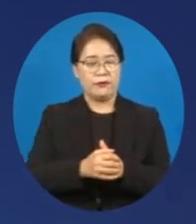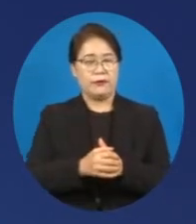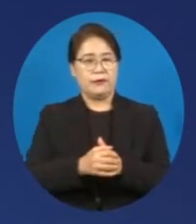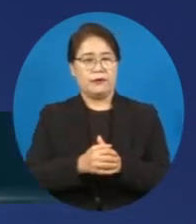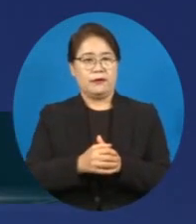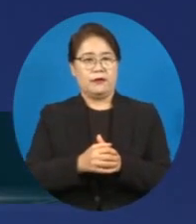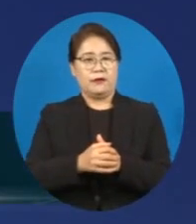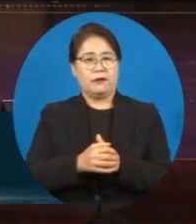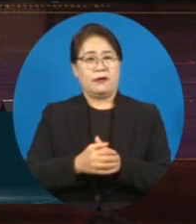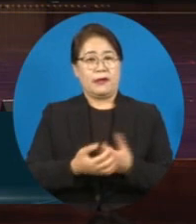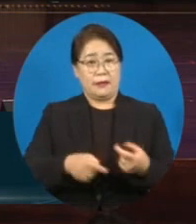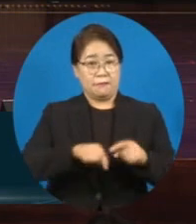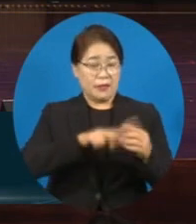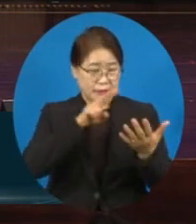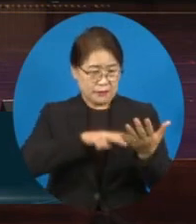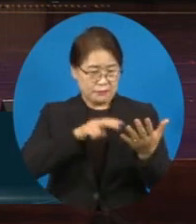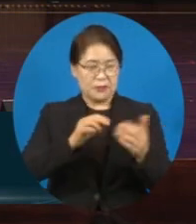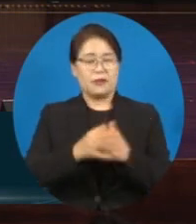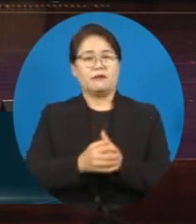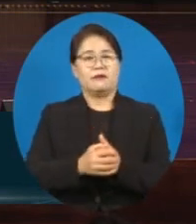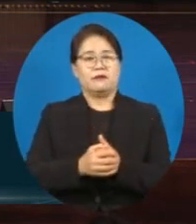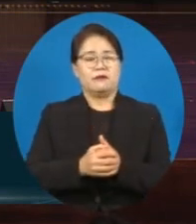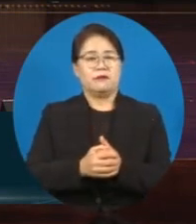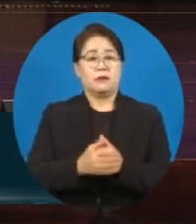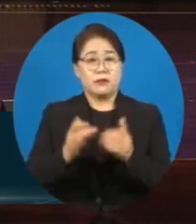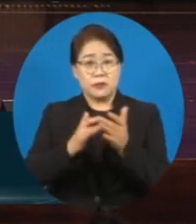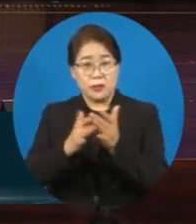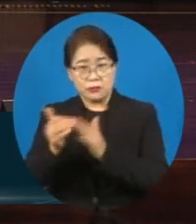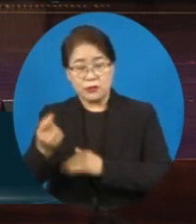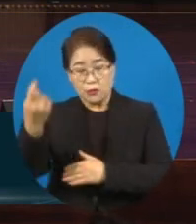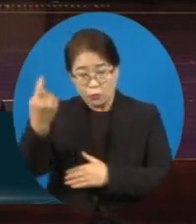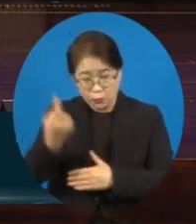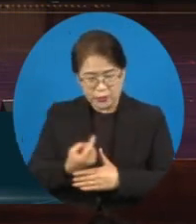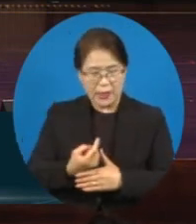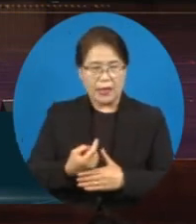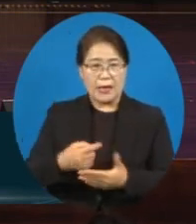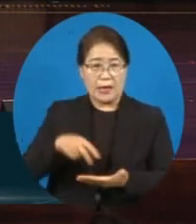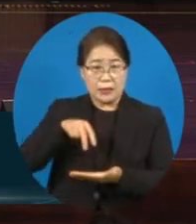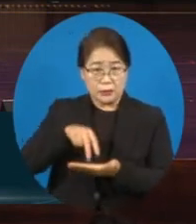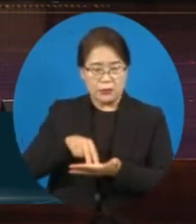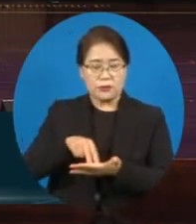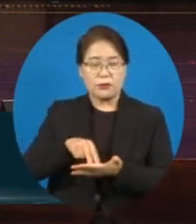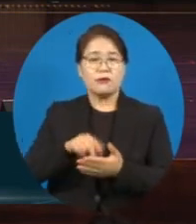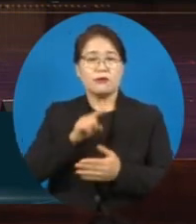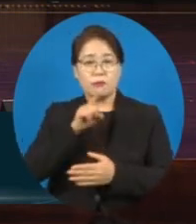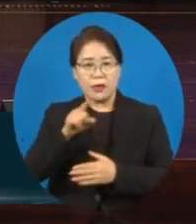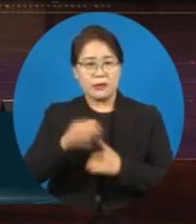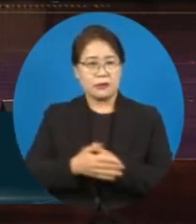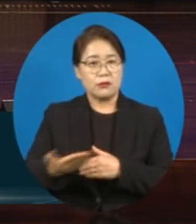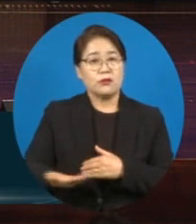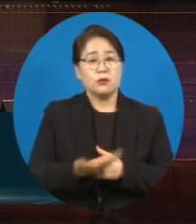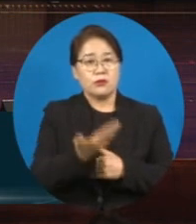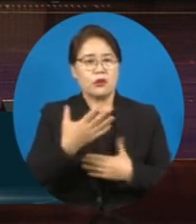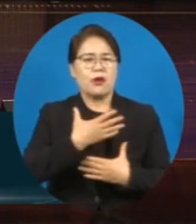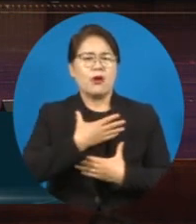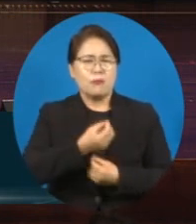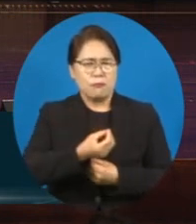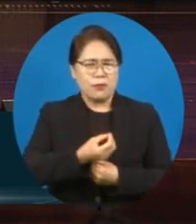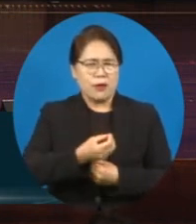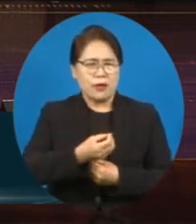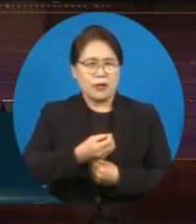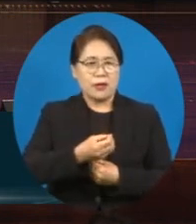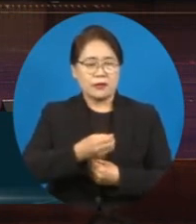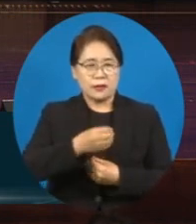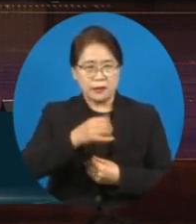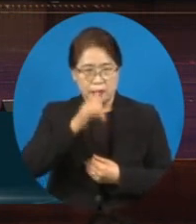하반절이죠 우리 함께 읽겠습니다 다 같이요 예수께서 오사 가운데 서서 이르시되 너희에게 평강이